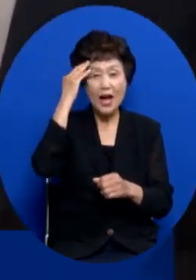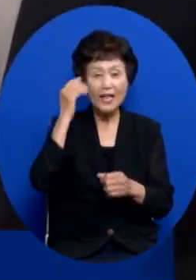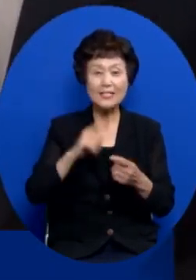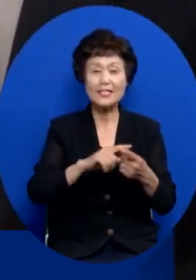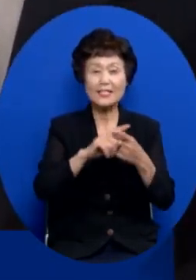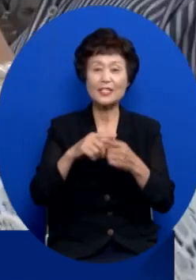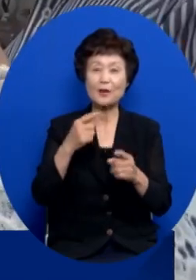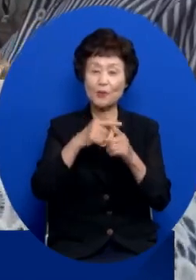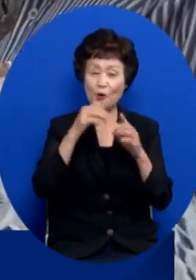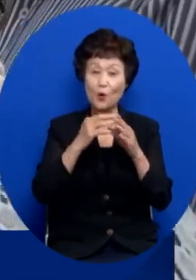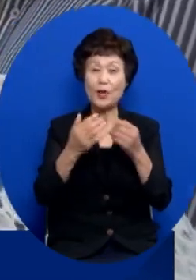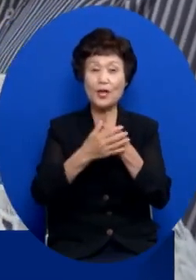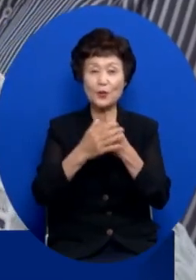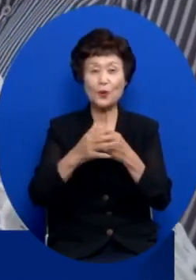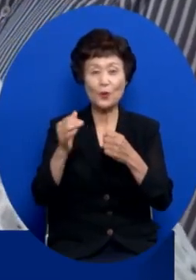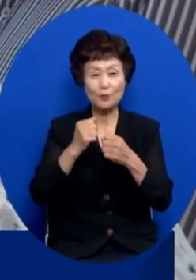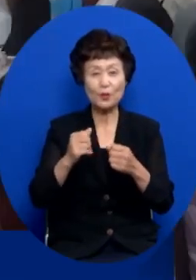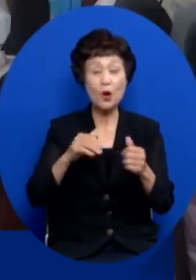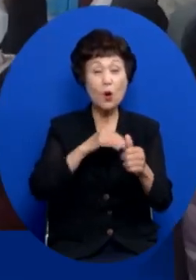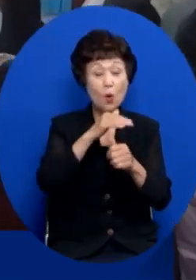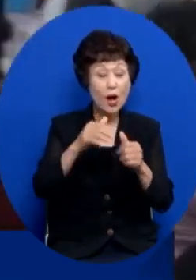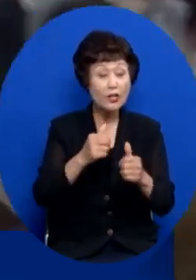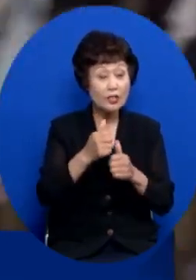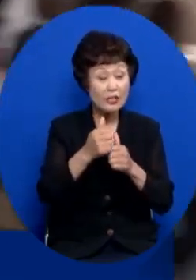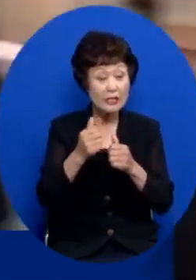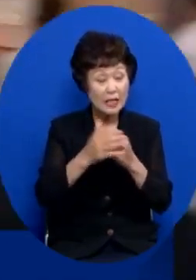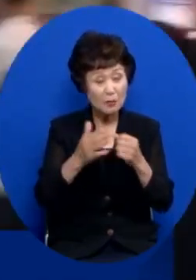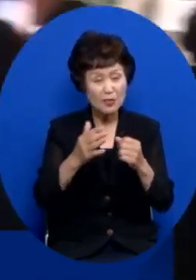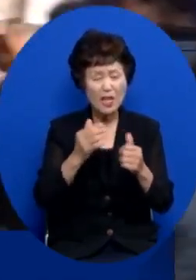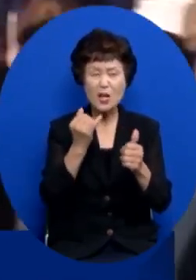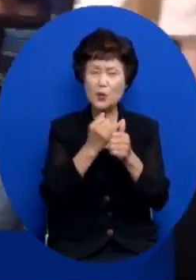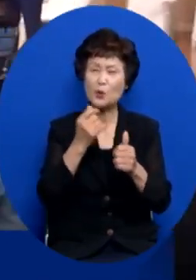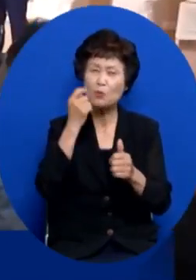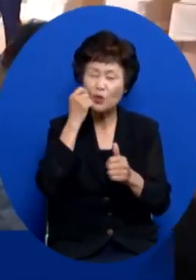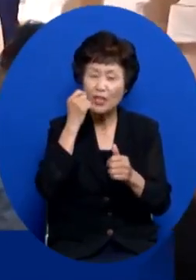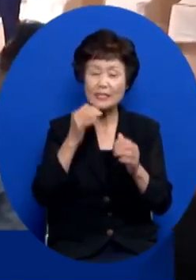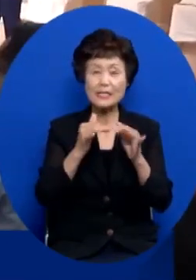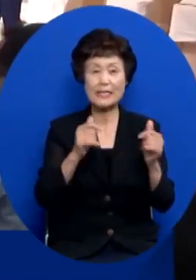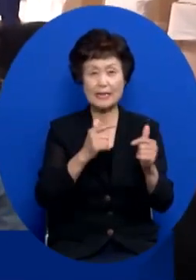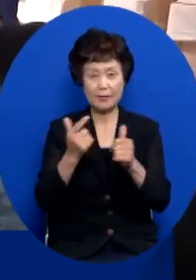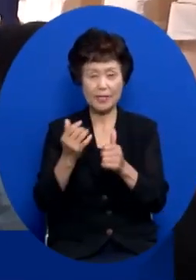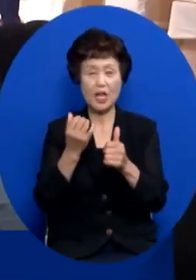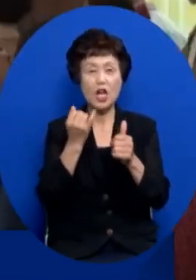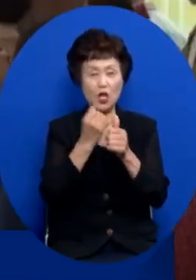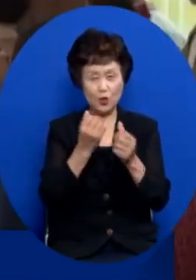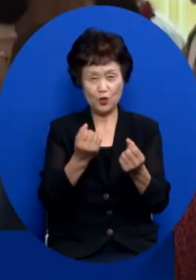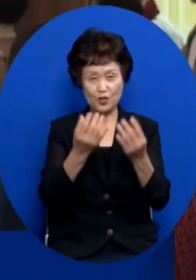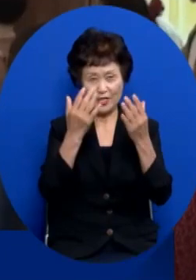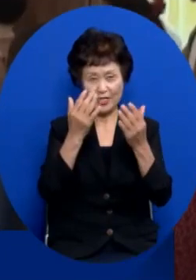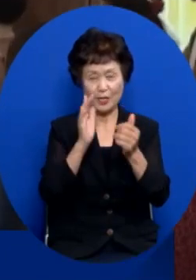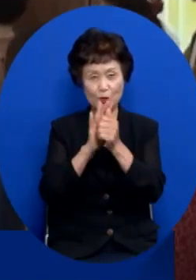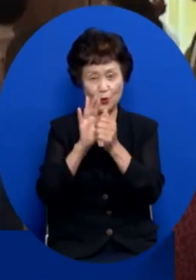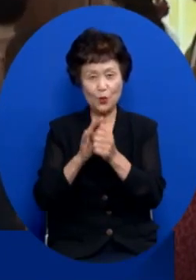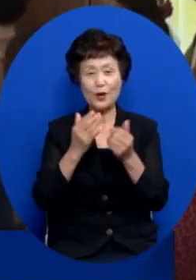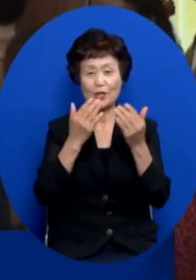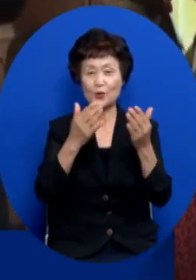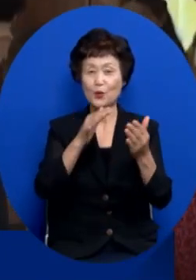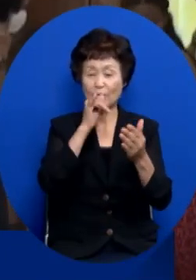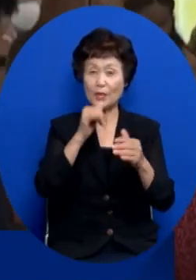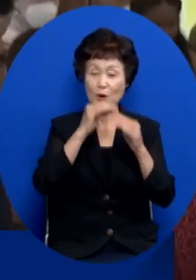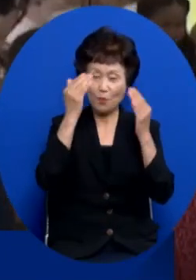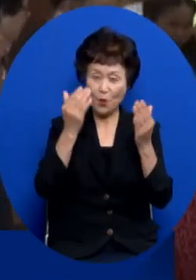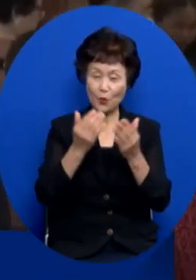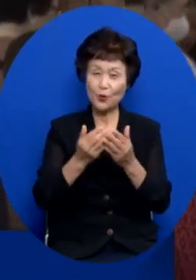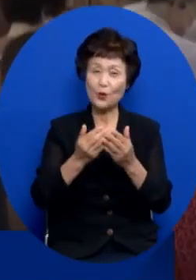결혼하지 못한 커플들을 발굴해서 계속 진행할 예정입니다. 더더욱 감사한 것은 이게 모든 것을 진행해 주신 우리 하나님께